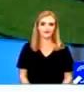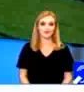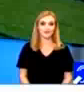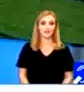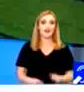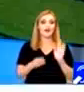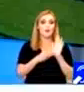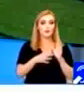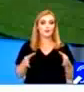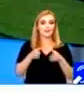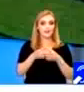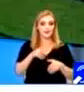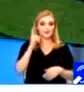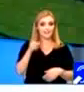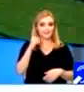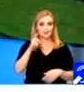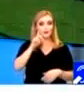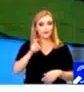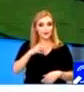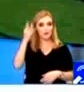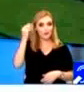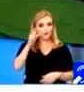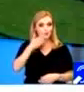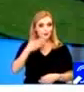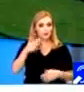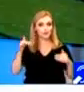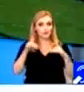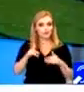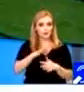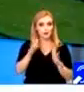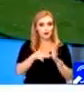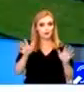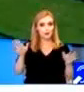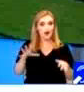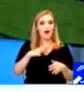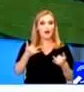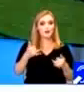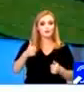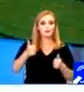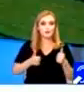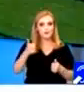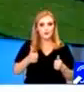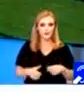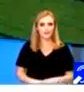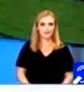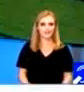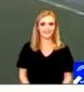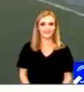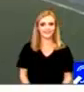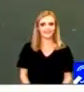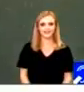Echipe de junior din Republica Moldova, România și Ucraina și-au dat întâlnire la Soroca. Acolo a avut loc cupa președintelui raionului la